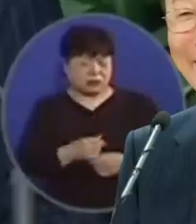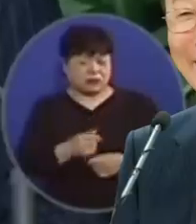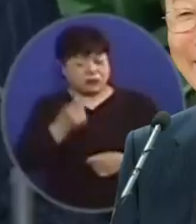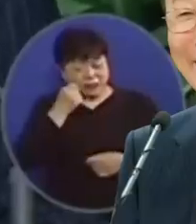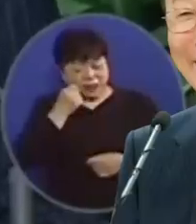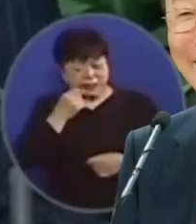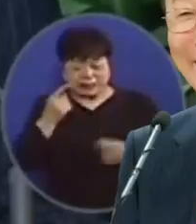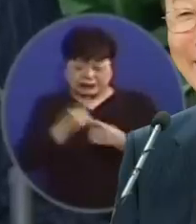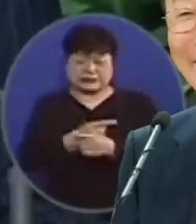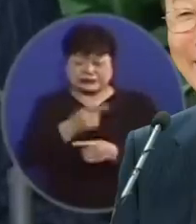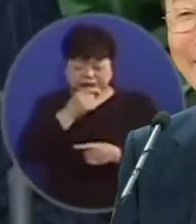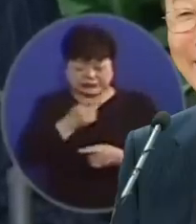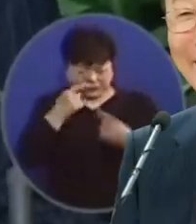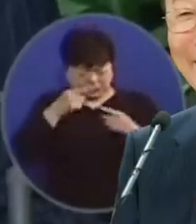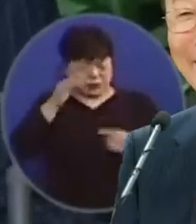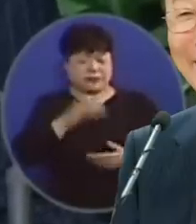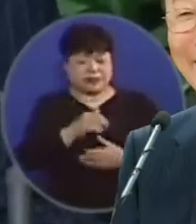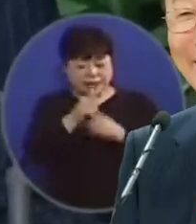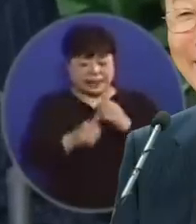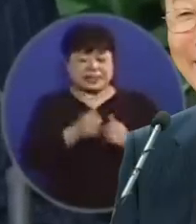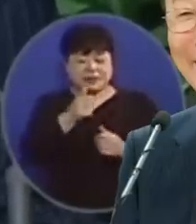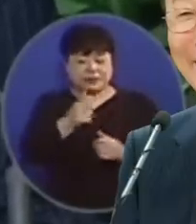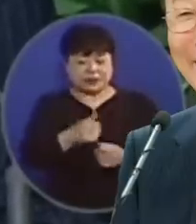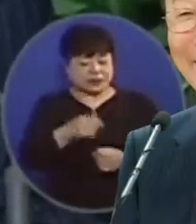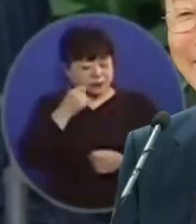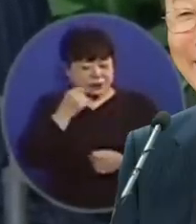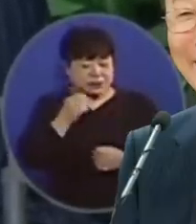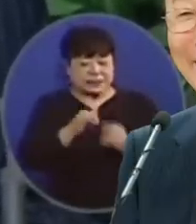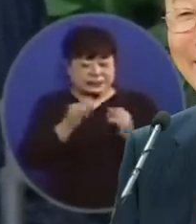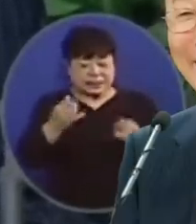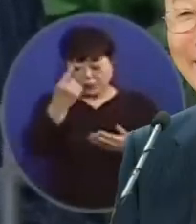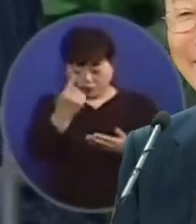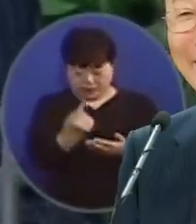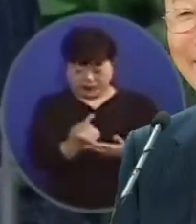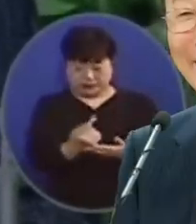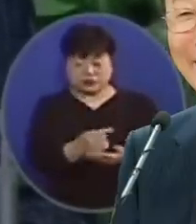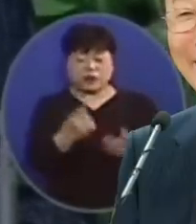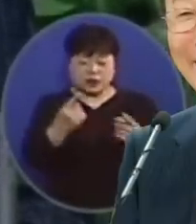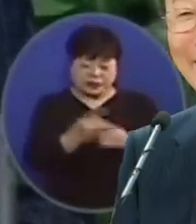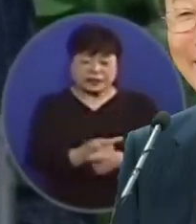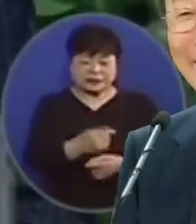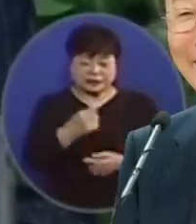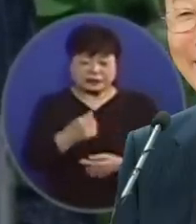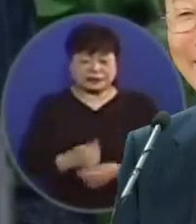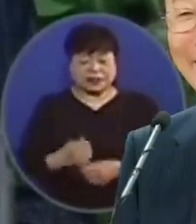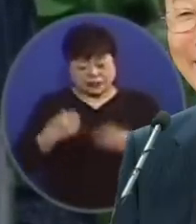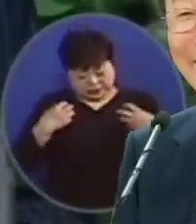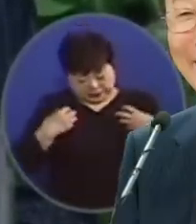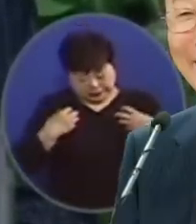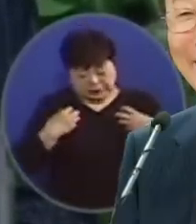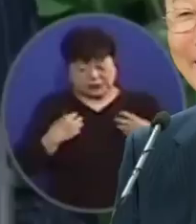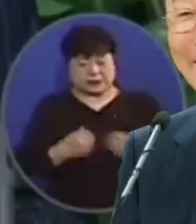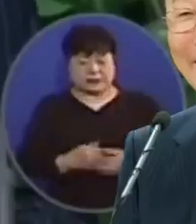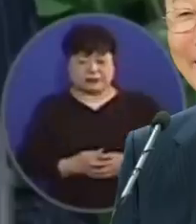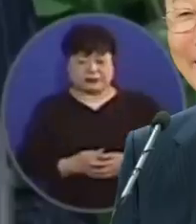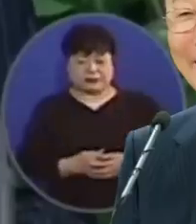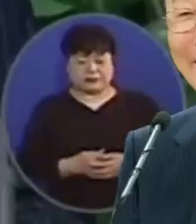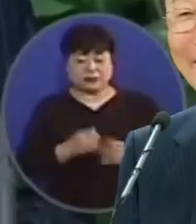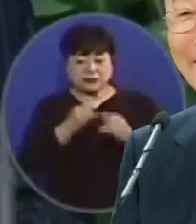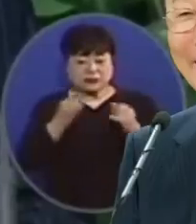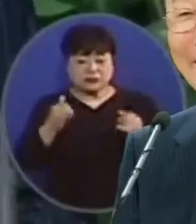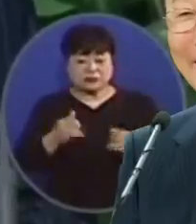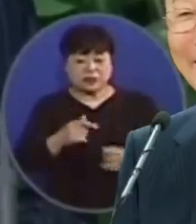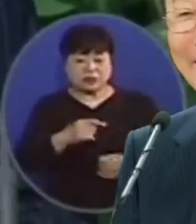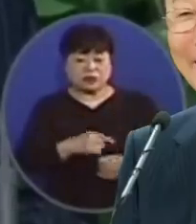가마. 내가 그냥 하나님으로서 갈 수 없으니까 내가 사람으로 와서 너 대신 짊어지마. 그래서 우리